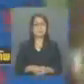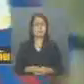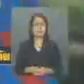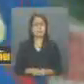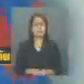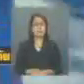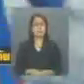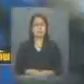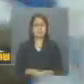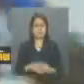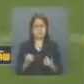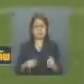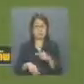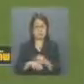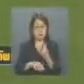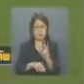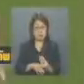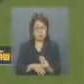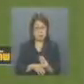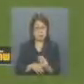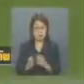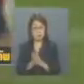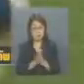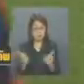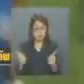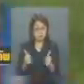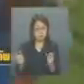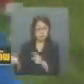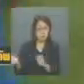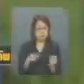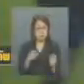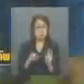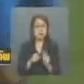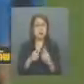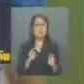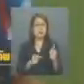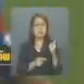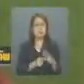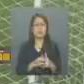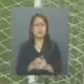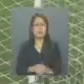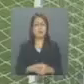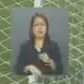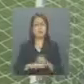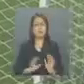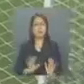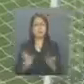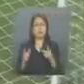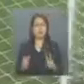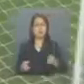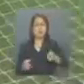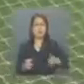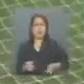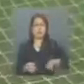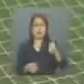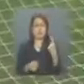ช่วงที่เหลือทั้งคู่มีโอกาสลุ้นประตูหลายครั้งแต่ว่าไม่มีฝ่ายใดทำประตูเพิ่มนะคะจบเกมพาเลซชนะไป 1-0 นัด